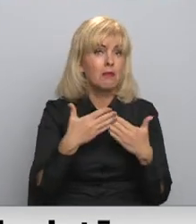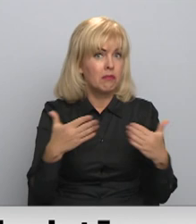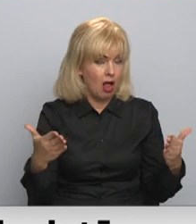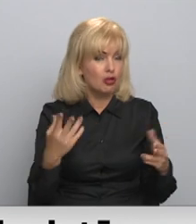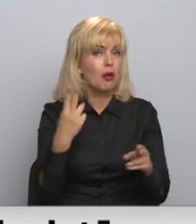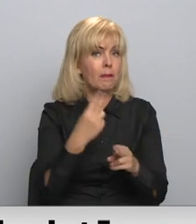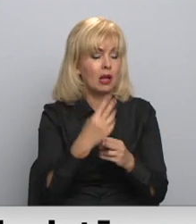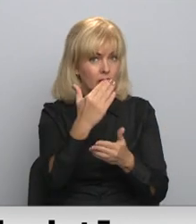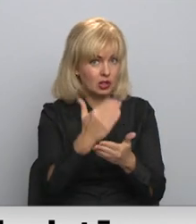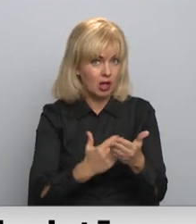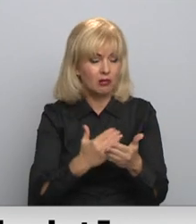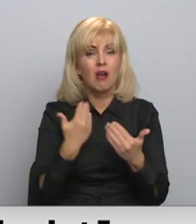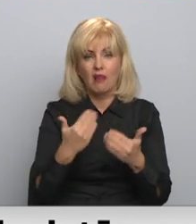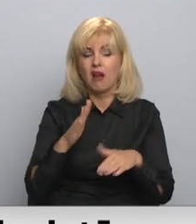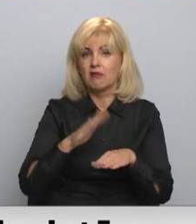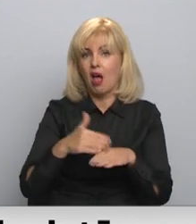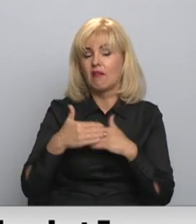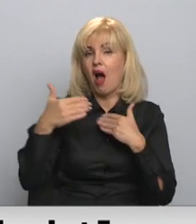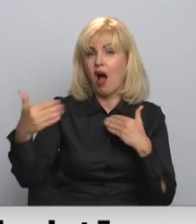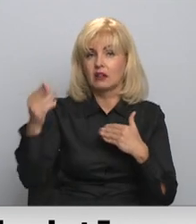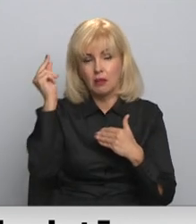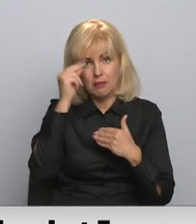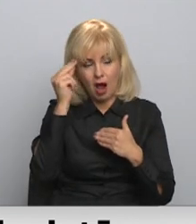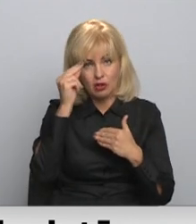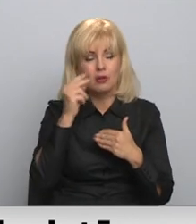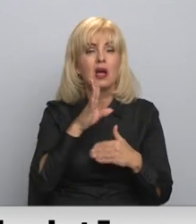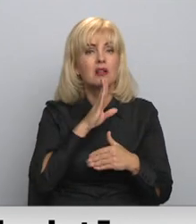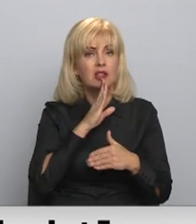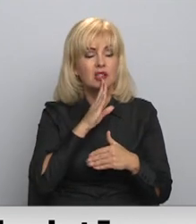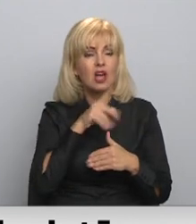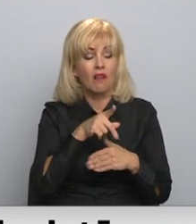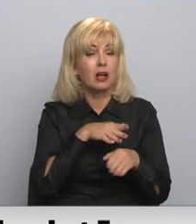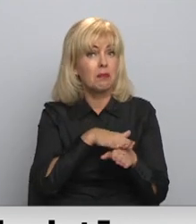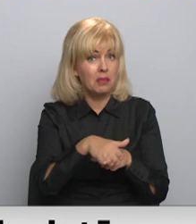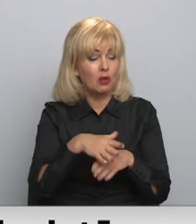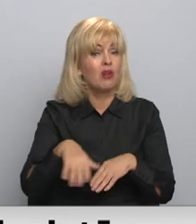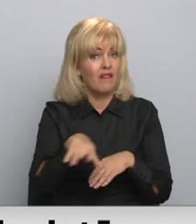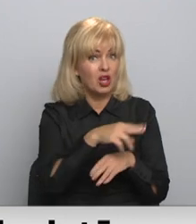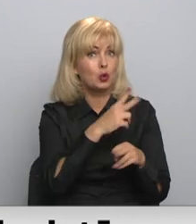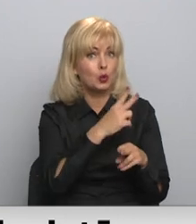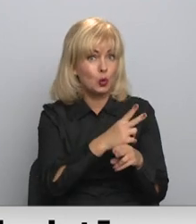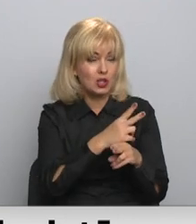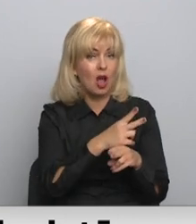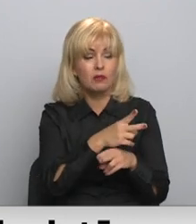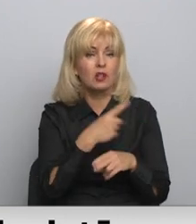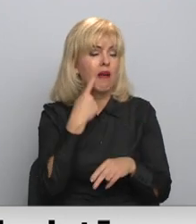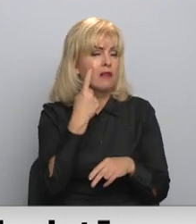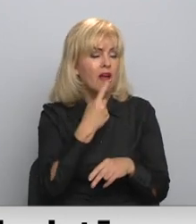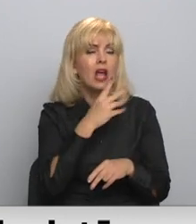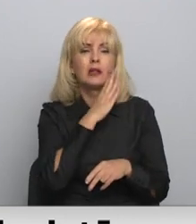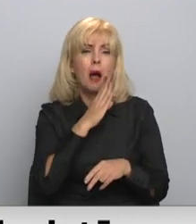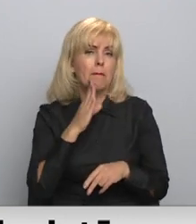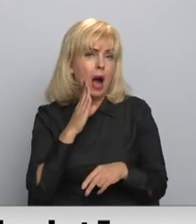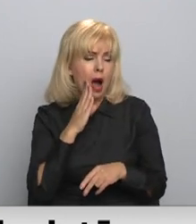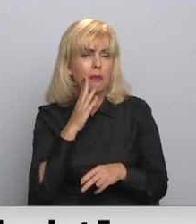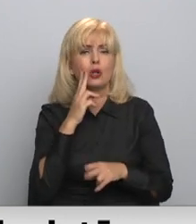pienākumu saraksts tagad attālināto mācību laikā, ir nemazums sievietēm. Pildot šos visus uzdevumus un pienākumus, neviena vien mamma